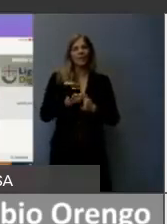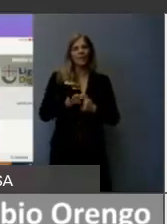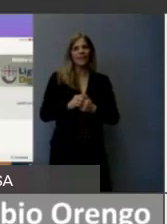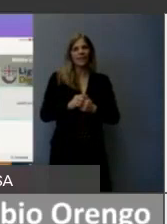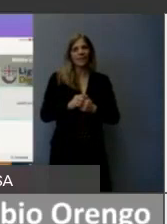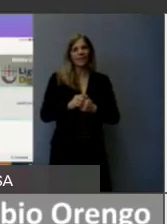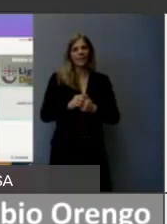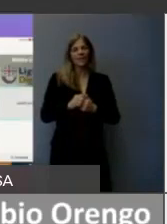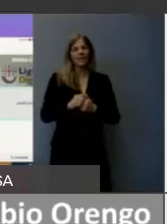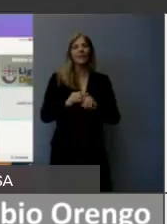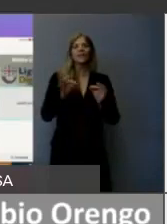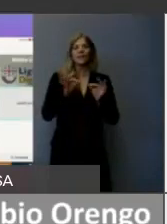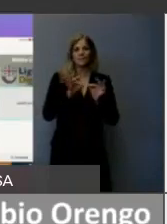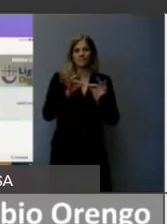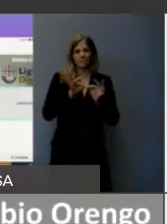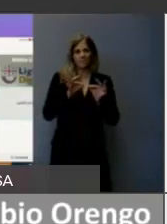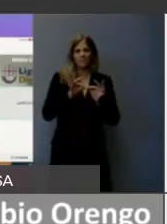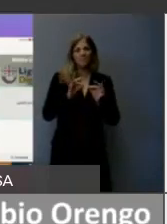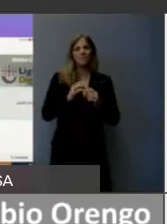Favorevole.